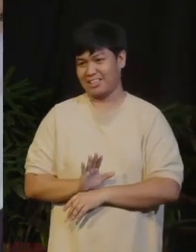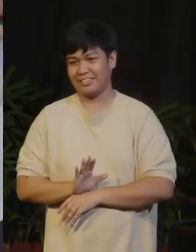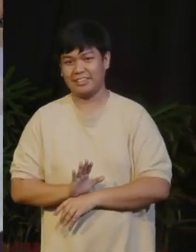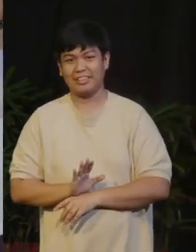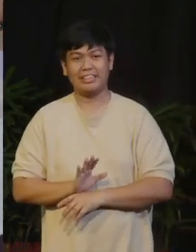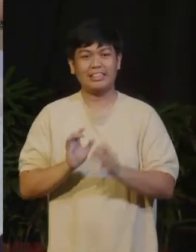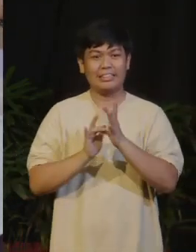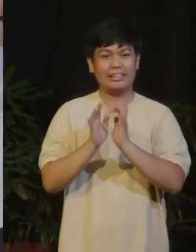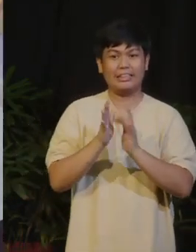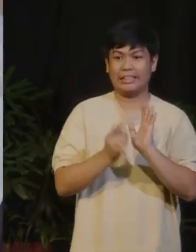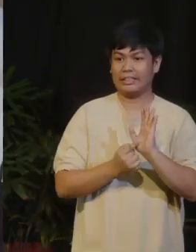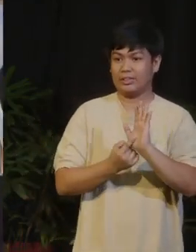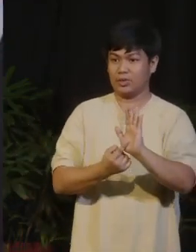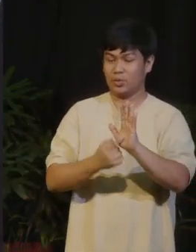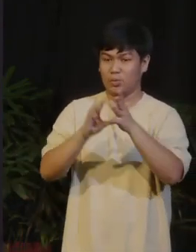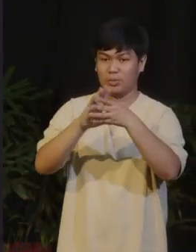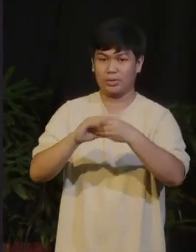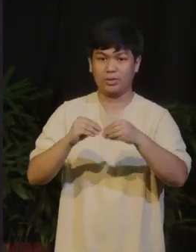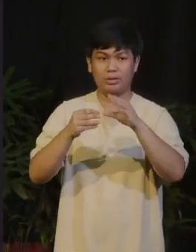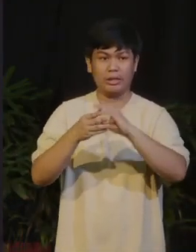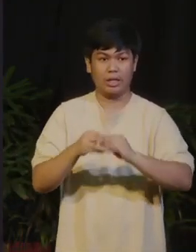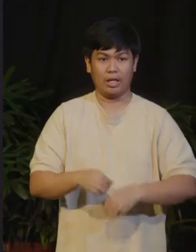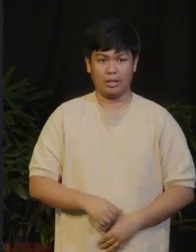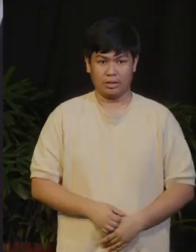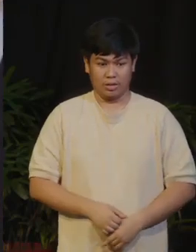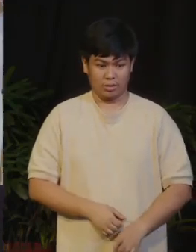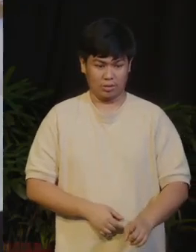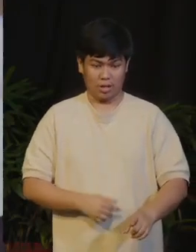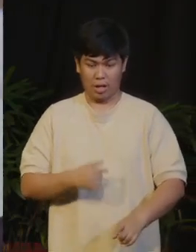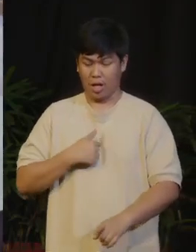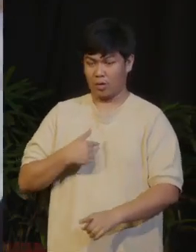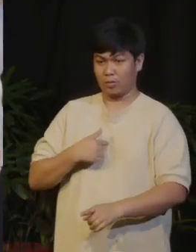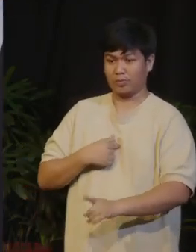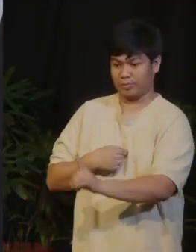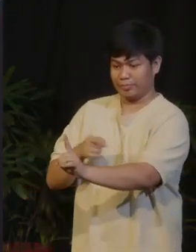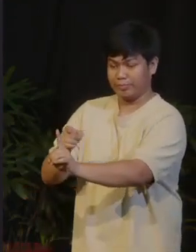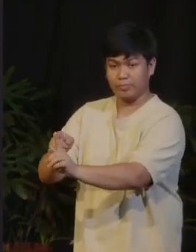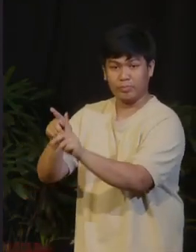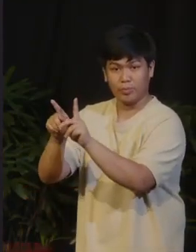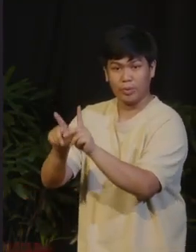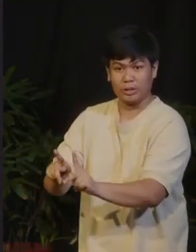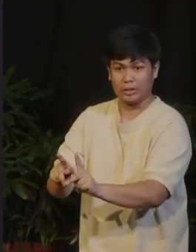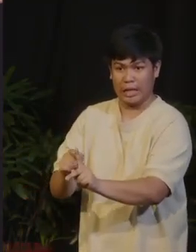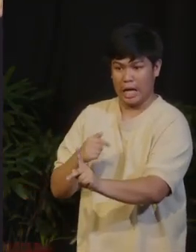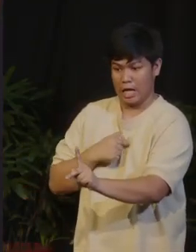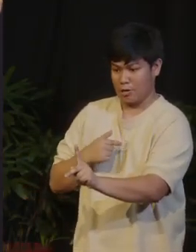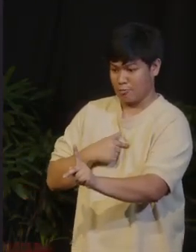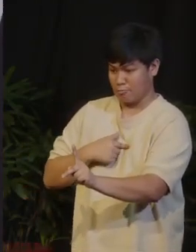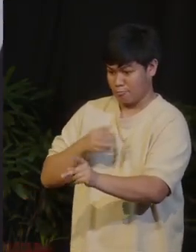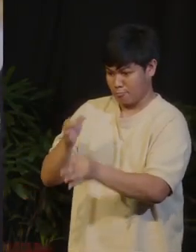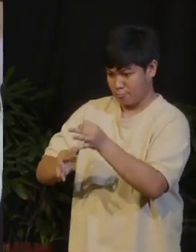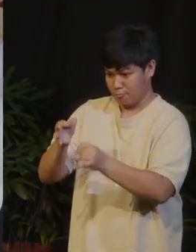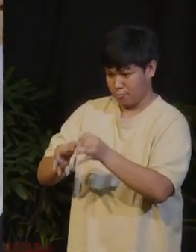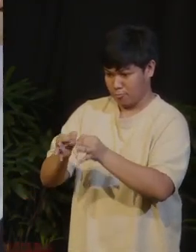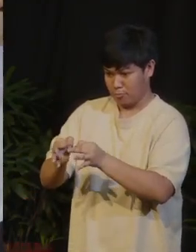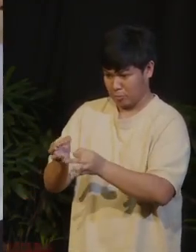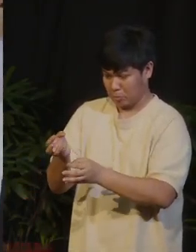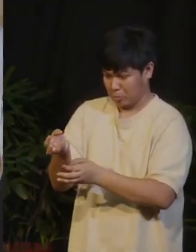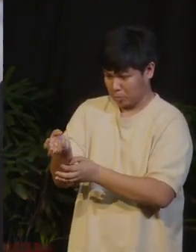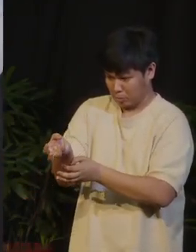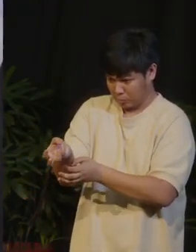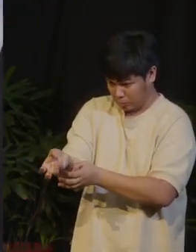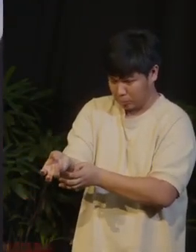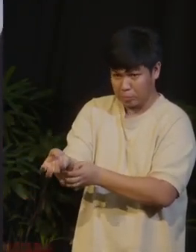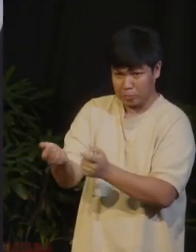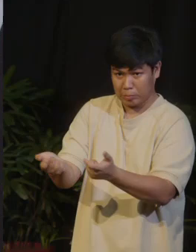Jesus dito ay hindi patas na paghuhusga sa kapwa. Pagpuna o pagkundina sa isang kakulangan